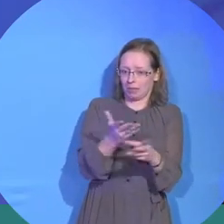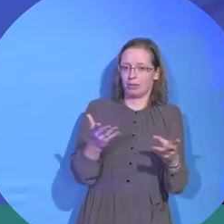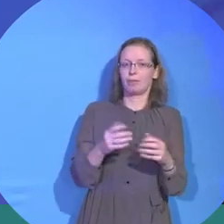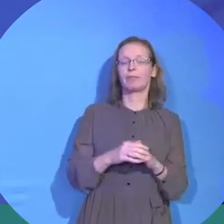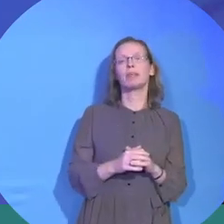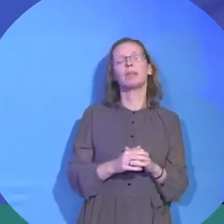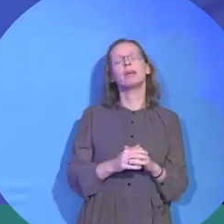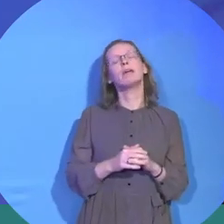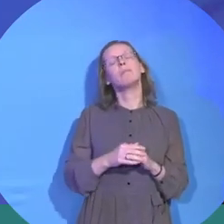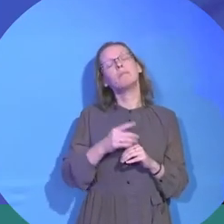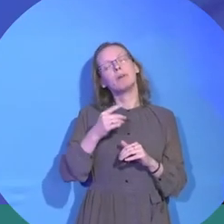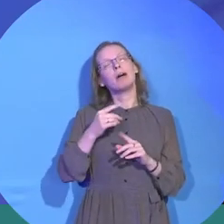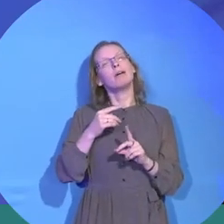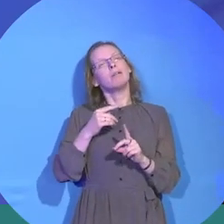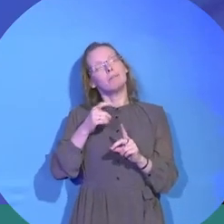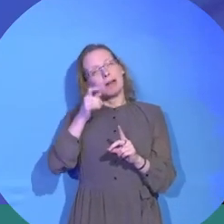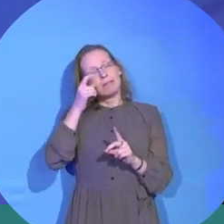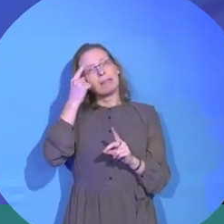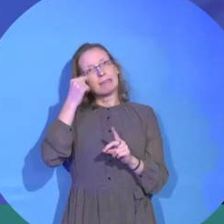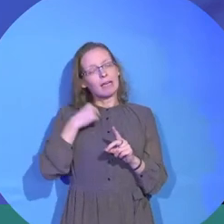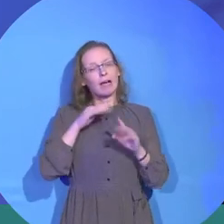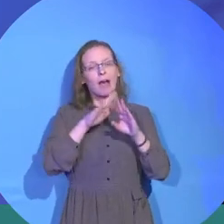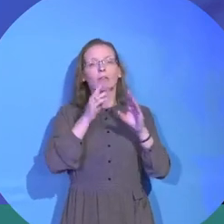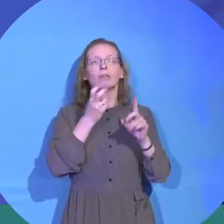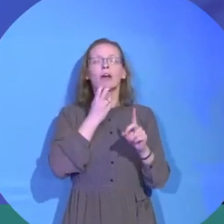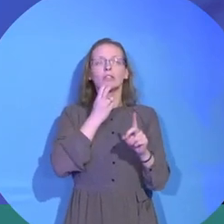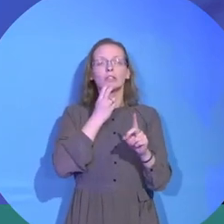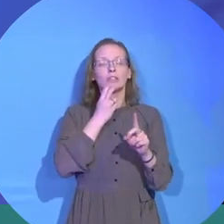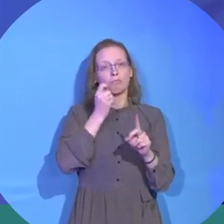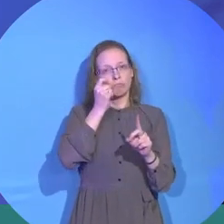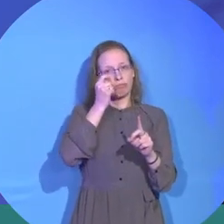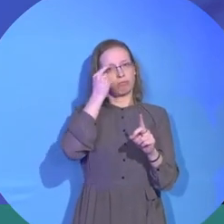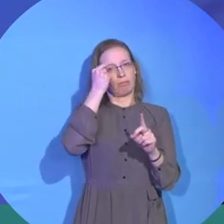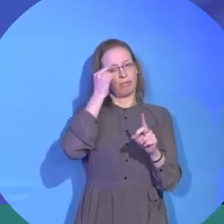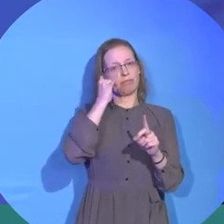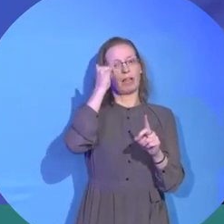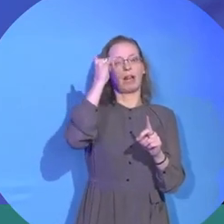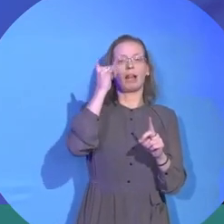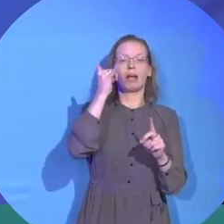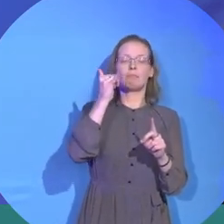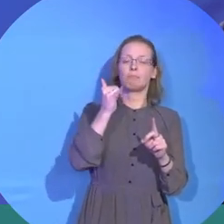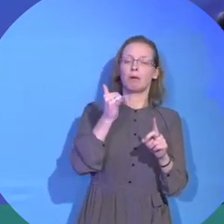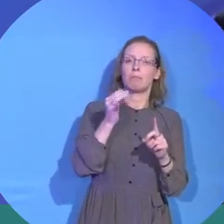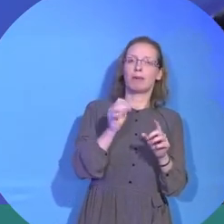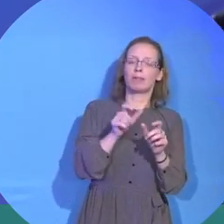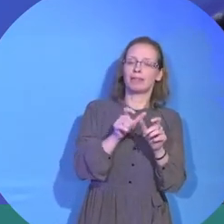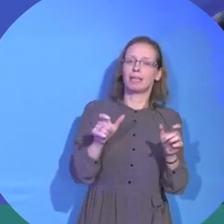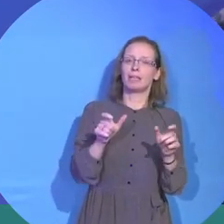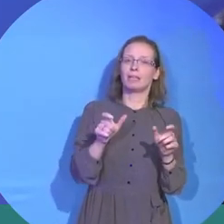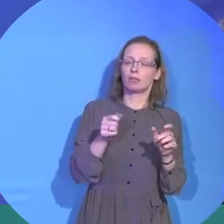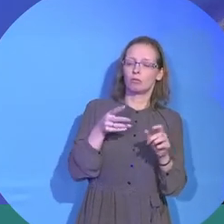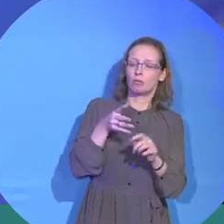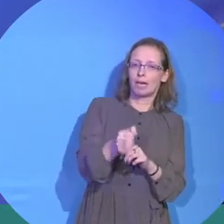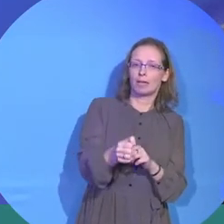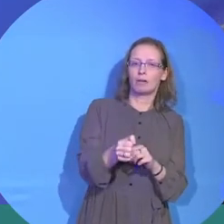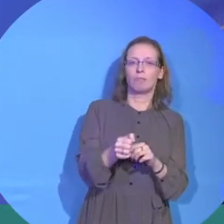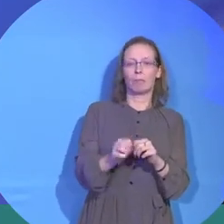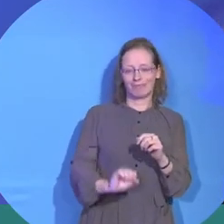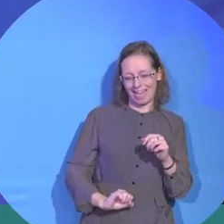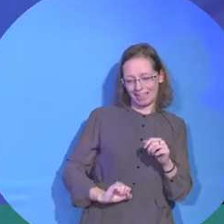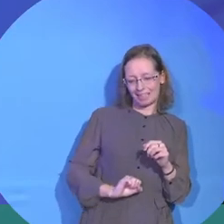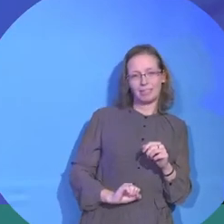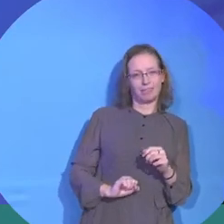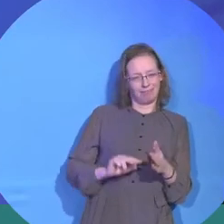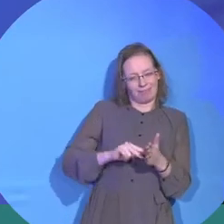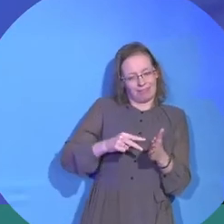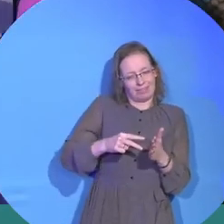te maken hebben met wel bepaalde faciliteiten die ontbreken. Zoals bijvoorbeeld echografie, om te kijken hoe oud is de zwangerschap, om eens wat te noemen. Dat is een technisch iets.